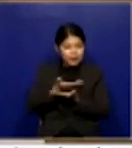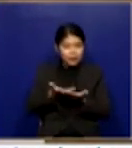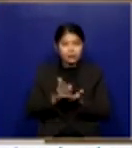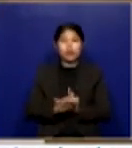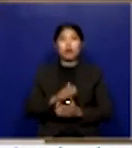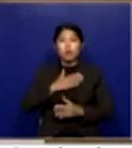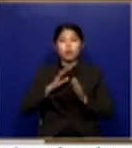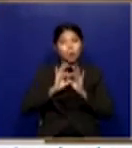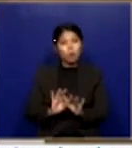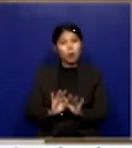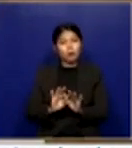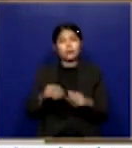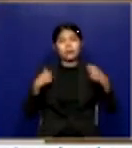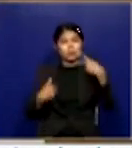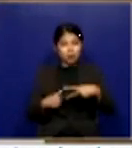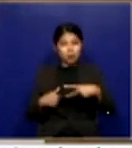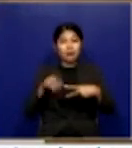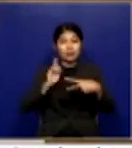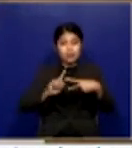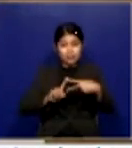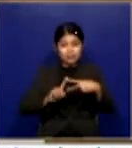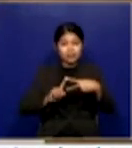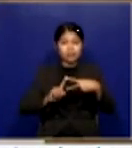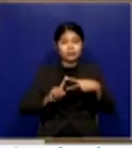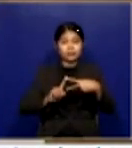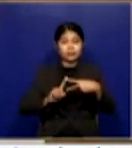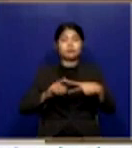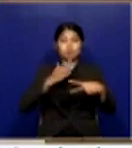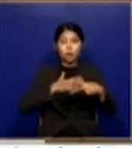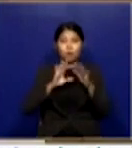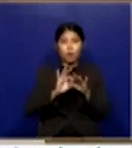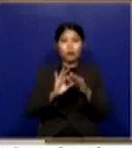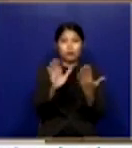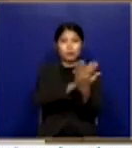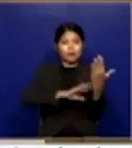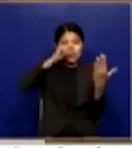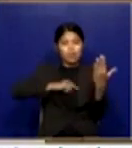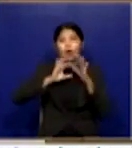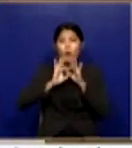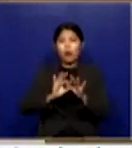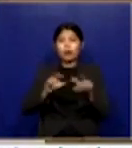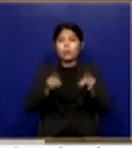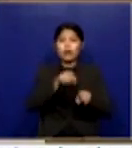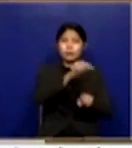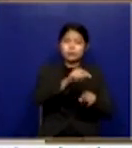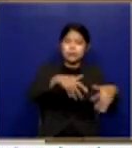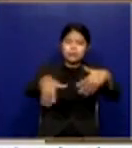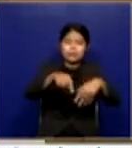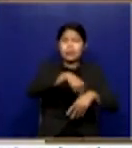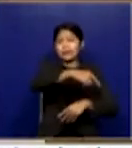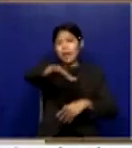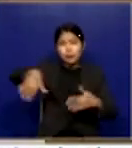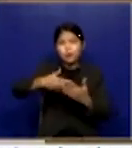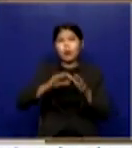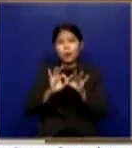สิ่งที่ผมหัวมากที่สุดมีอยู่ 2เรื่องเรื่องแรกผมมีความเป็นห่วงประเทศไทยของเราเหมือนที่ทำเป็นห่วงแต่